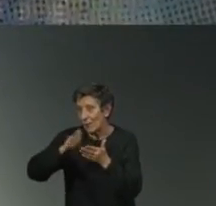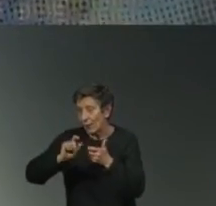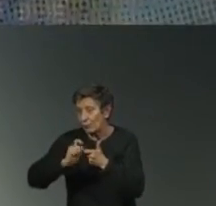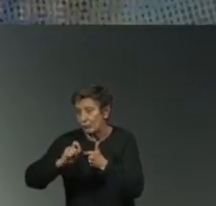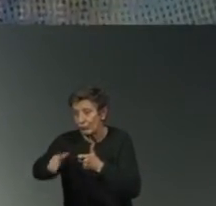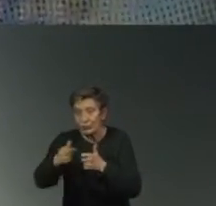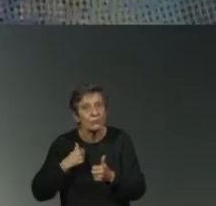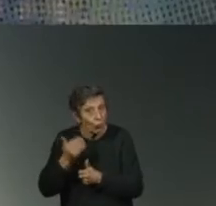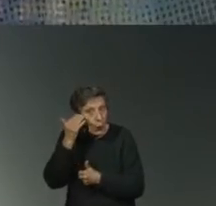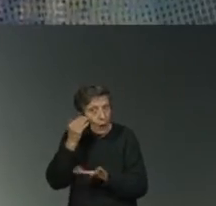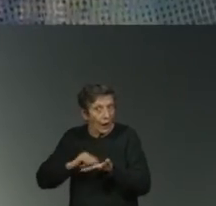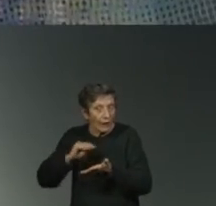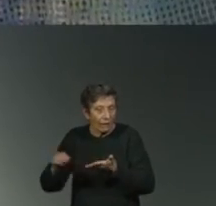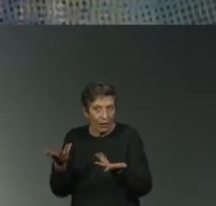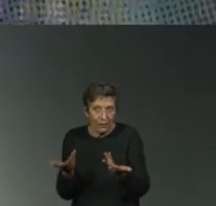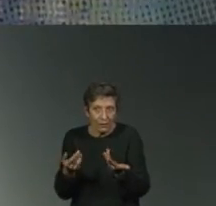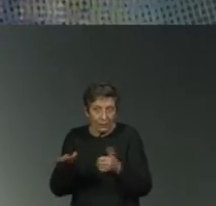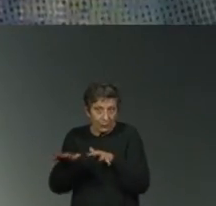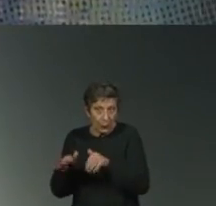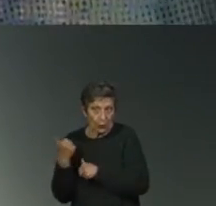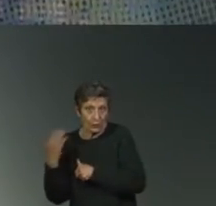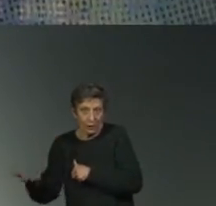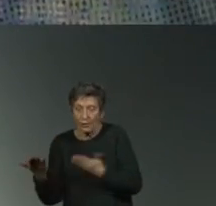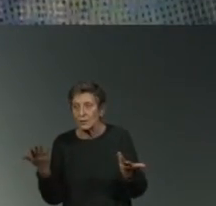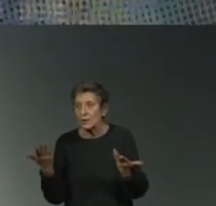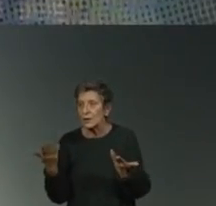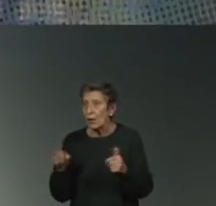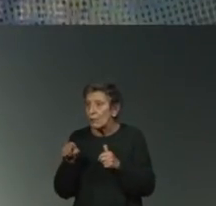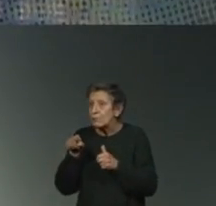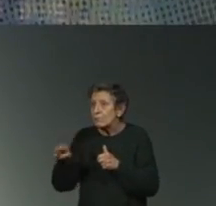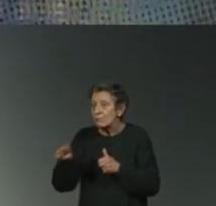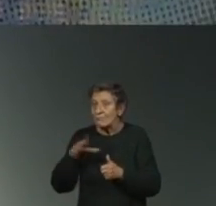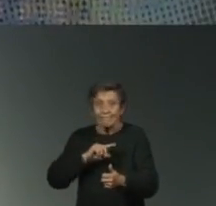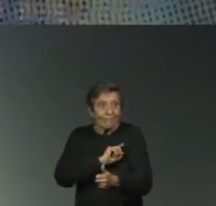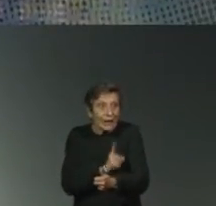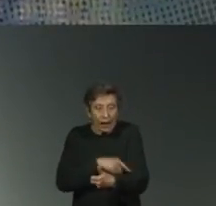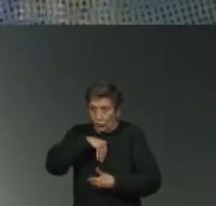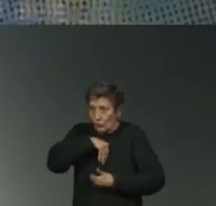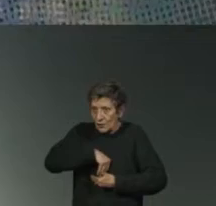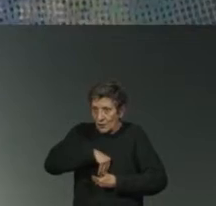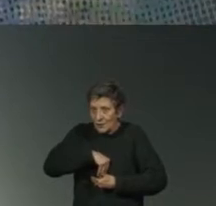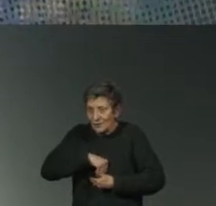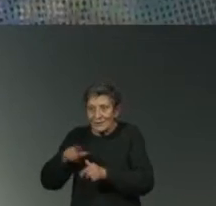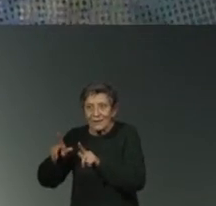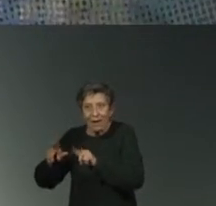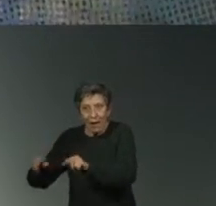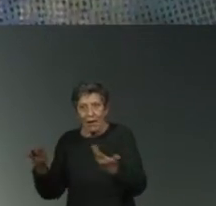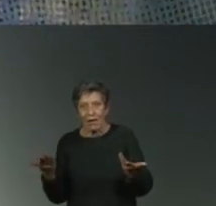Et je connais quelques écrivains qui écrivent de cette façon-là, c'est-à-dire qu'ils ont toute une énergie en eux,